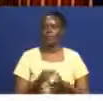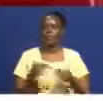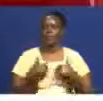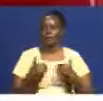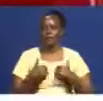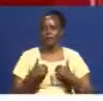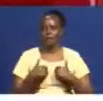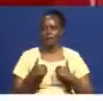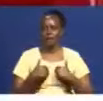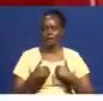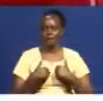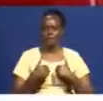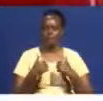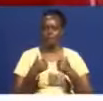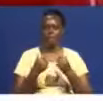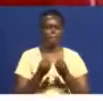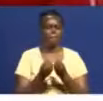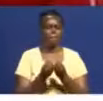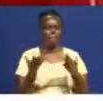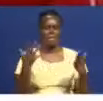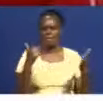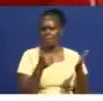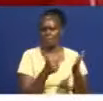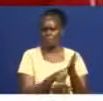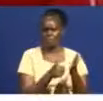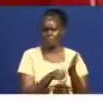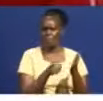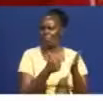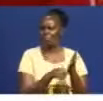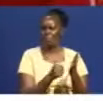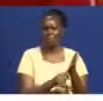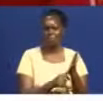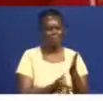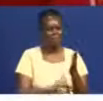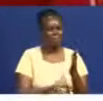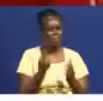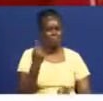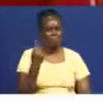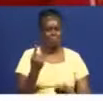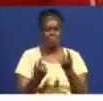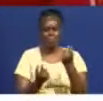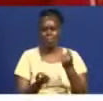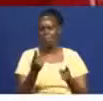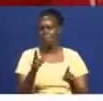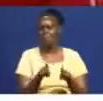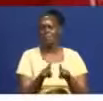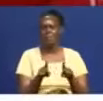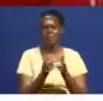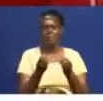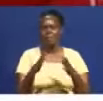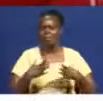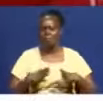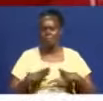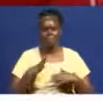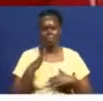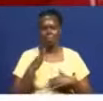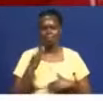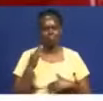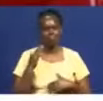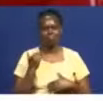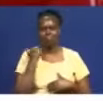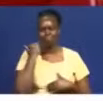Kumekuwa na malimbikizi ya matatizo ambayo yamekuwa ni sawa na msongo wa mawazo katika taifa letu la Kenya, Bi Speaker.